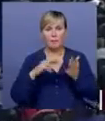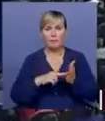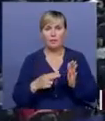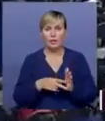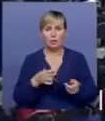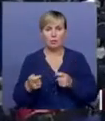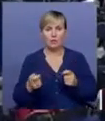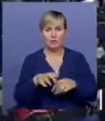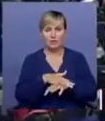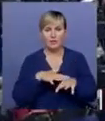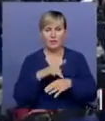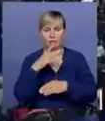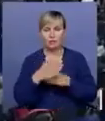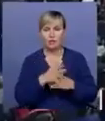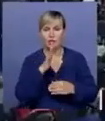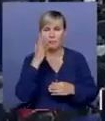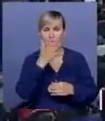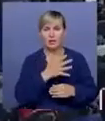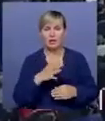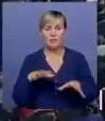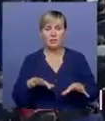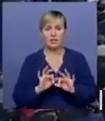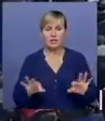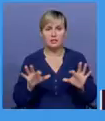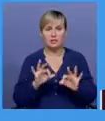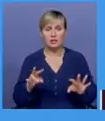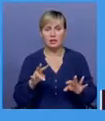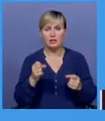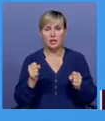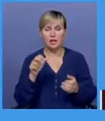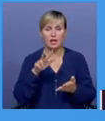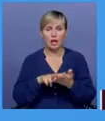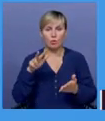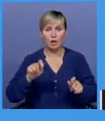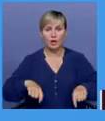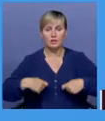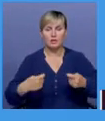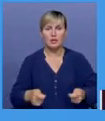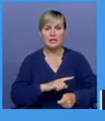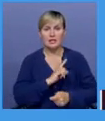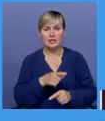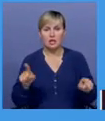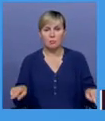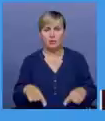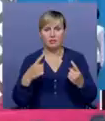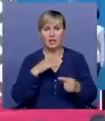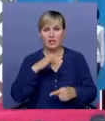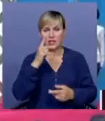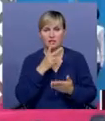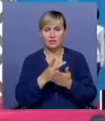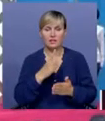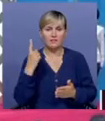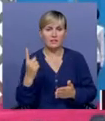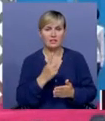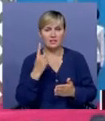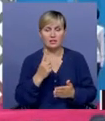по управлению страной на ближайшие 5 лет президент рассказал уже на инаугурации. Он заявил, что сильным и процветающим Казахстан видит в едином